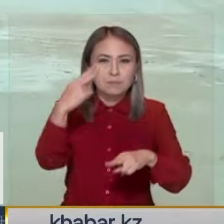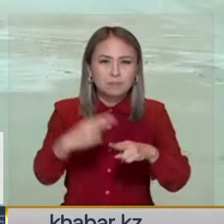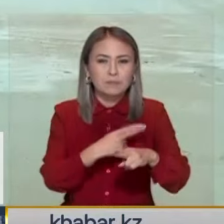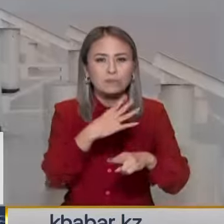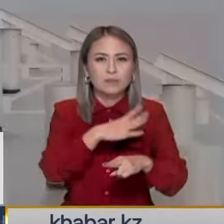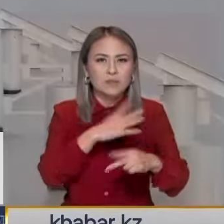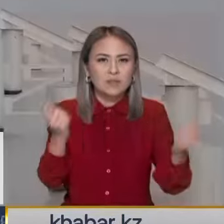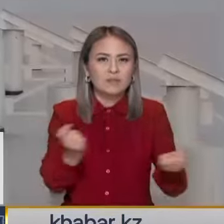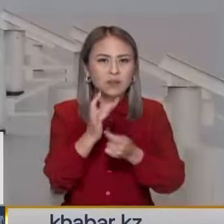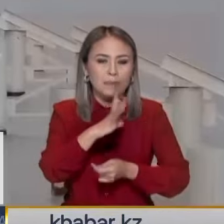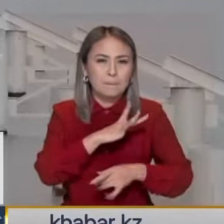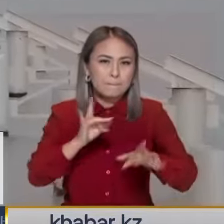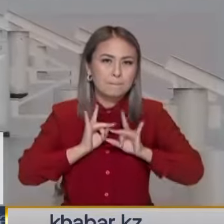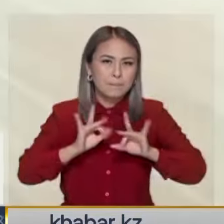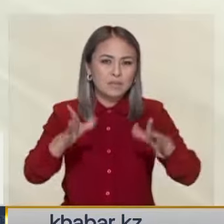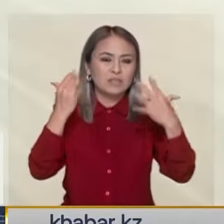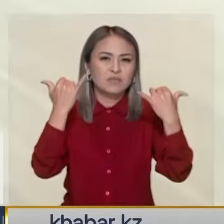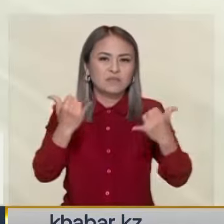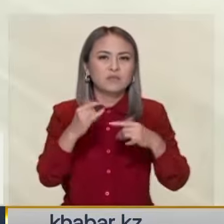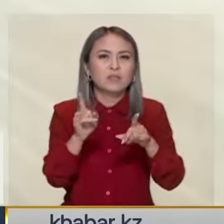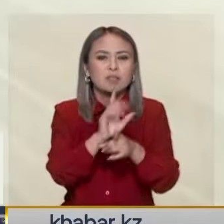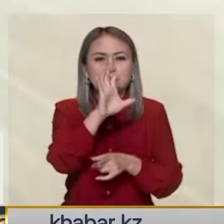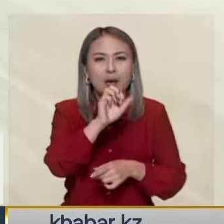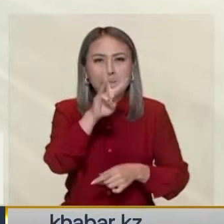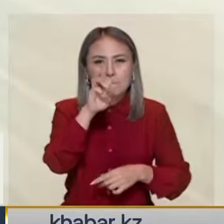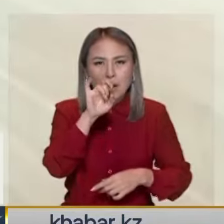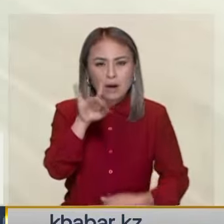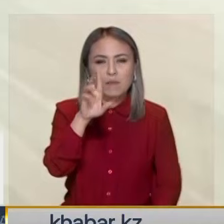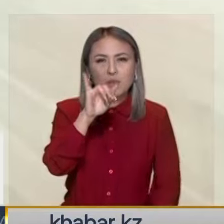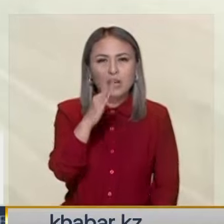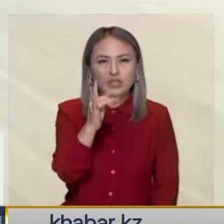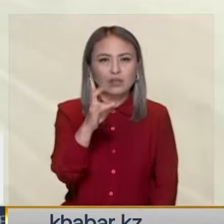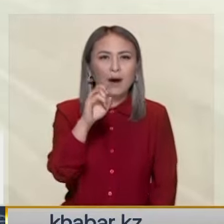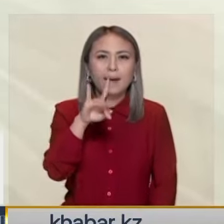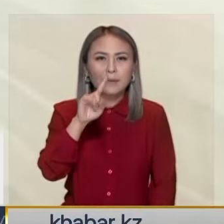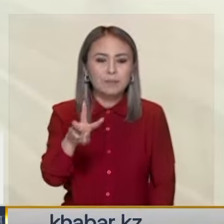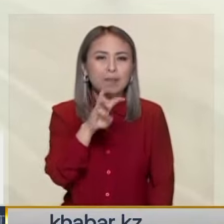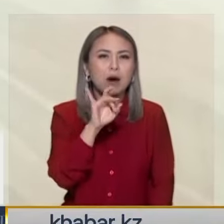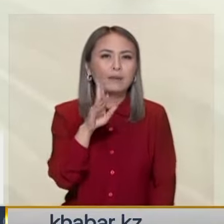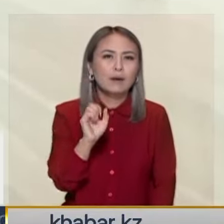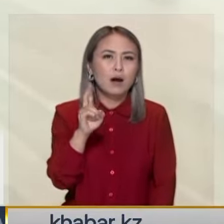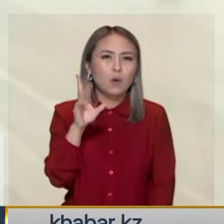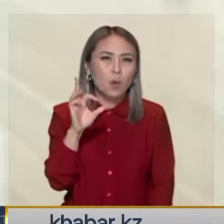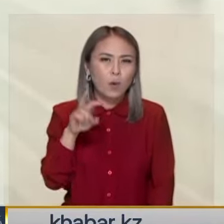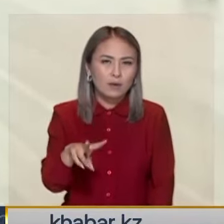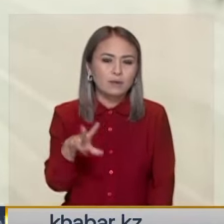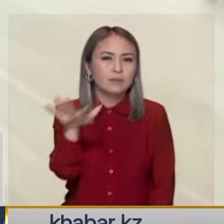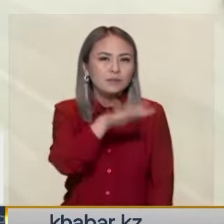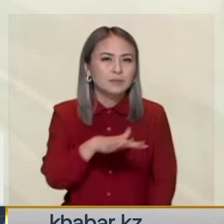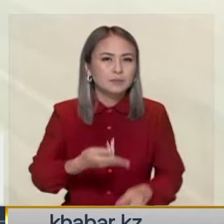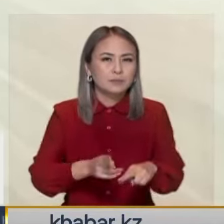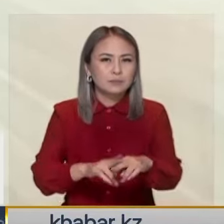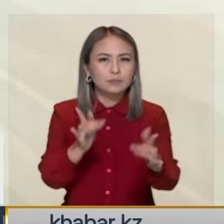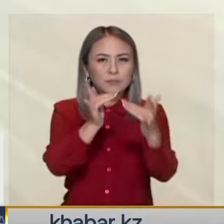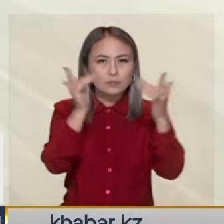той өткізген кездеріміз. Бірнеше аудан, Самар, Балшынарым, Зайсан, Марқакөл аудандарының халықтары осы